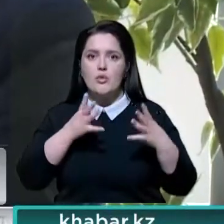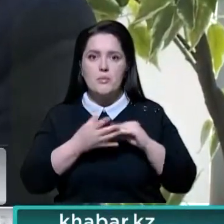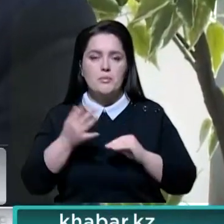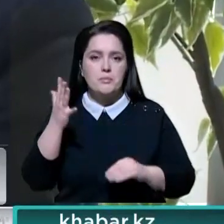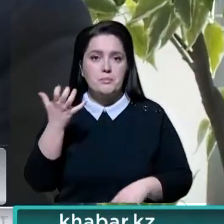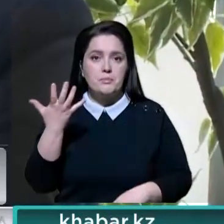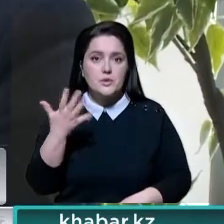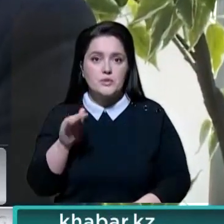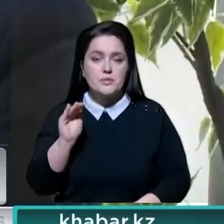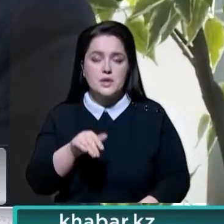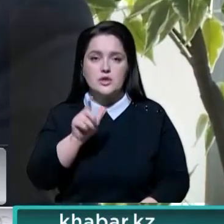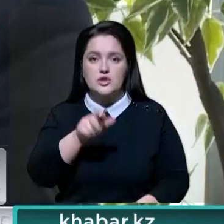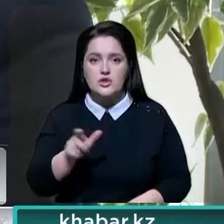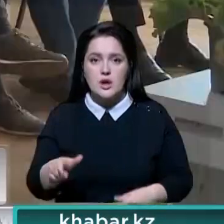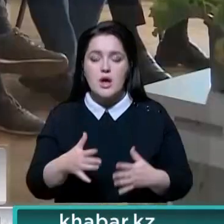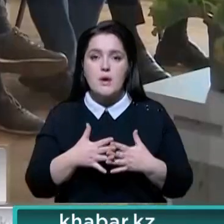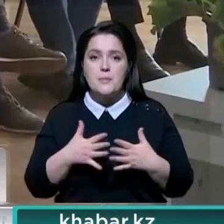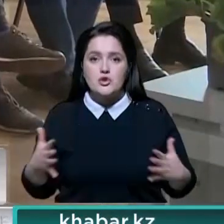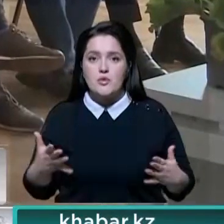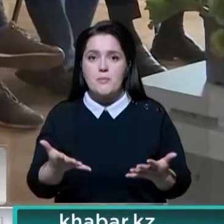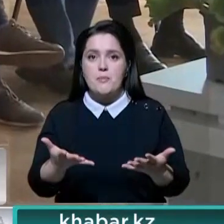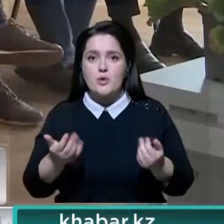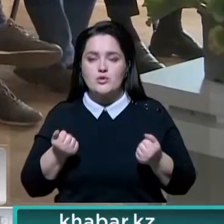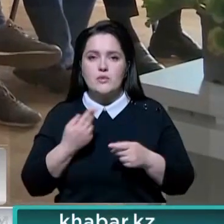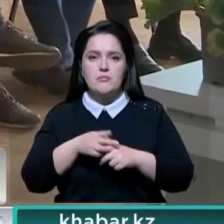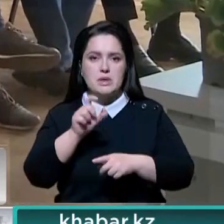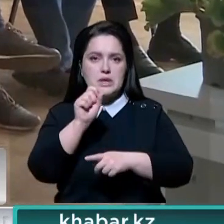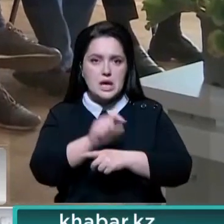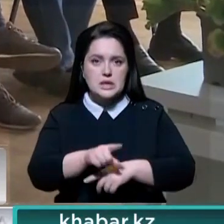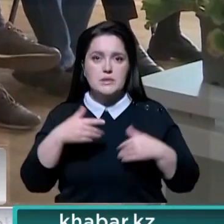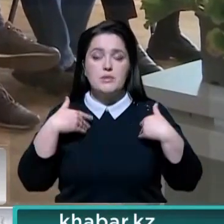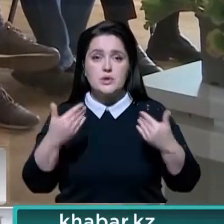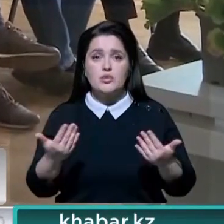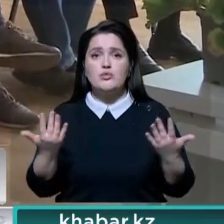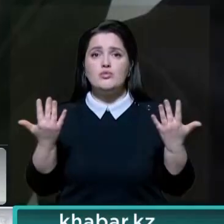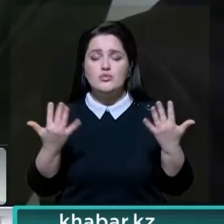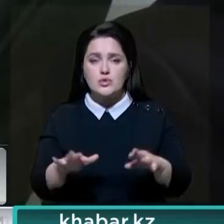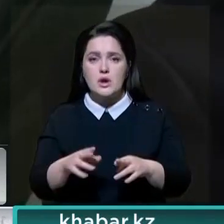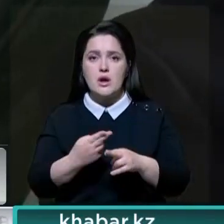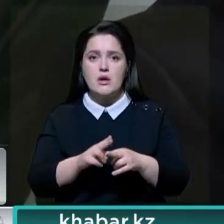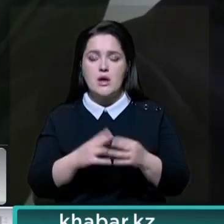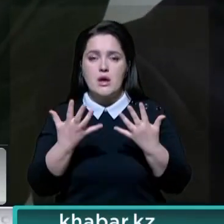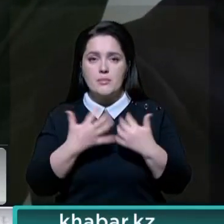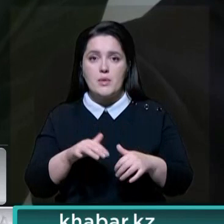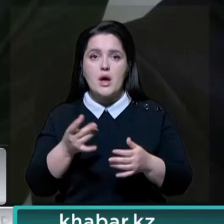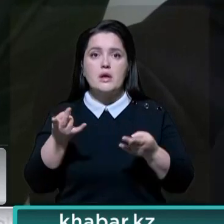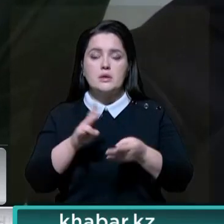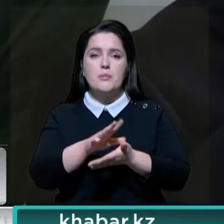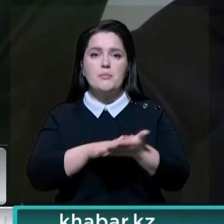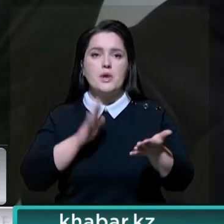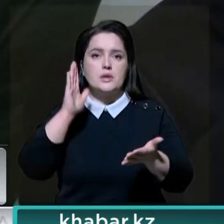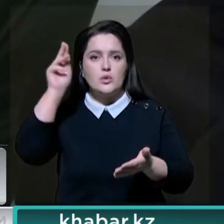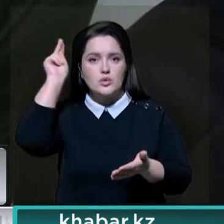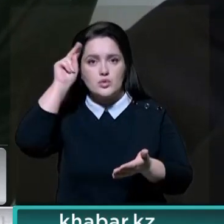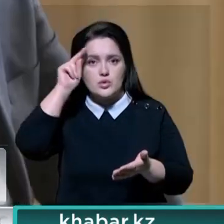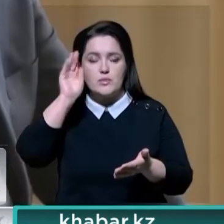с общим охватом 550 тысяч человек большинство полученных наказов и предложение уже обработаны остальные еще планируется в